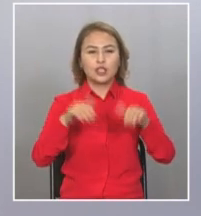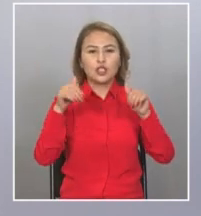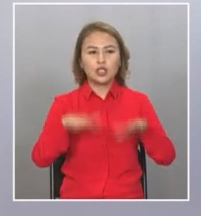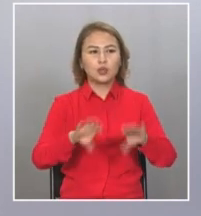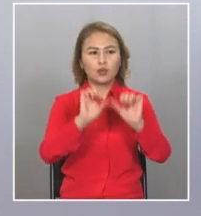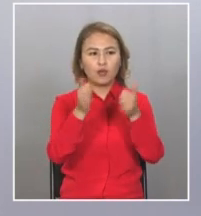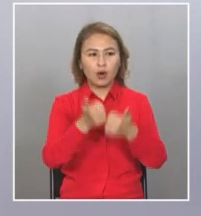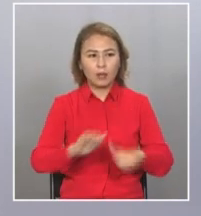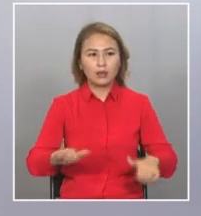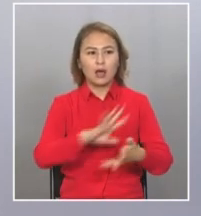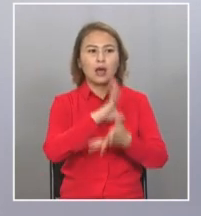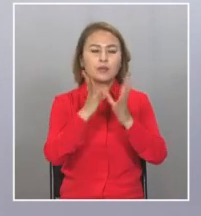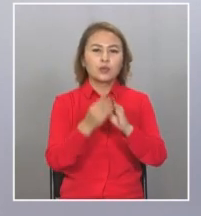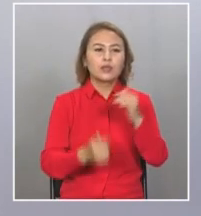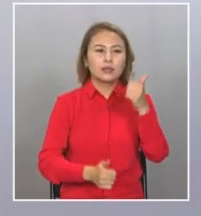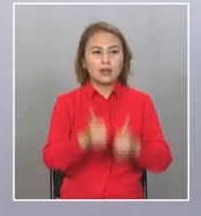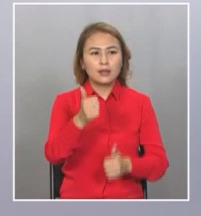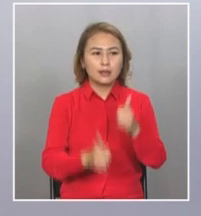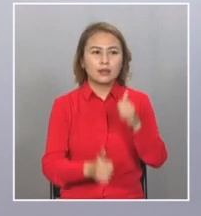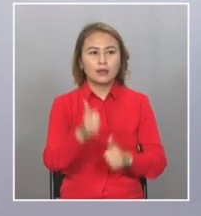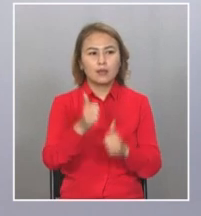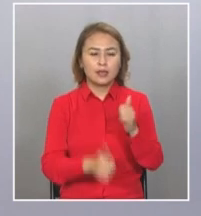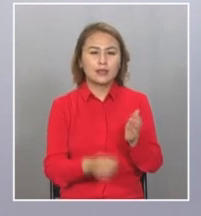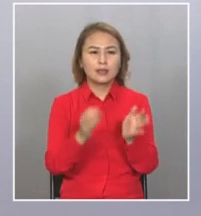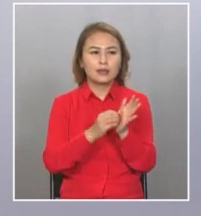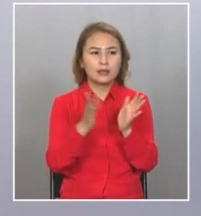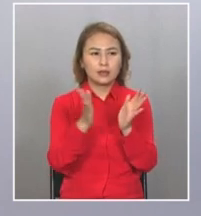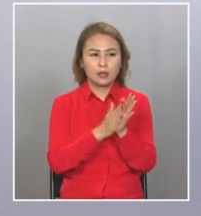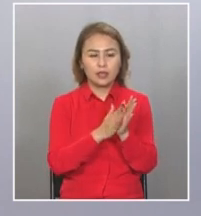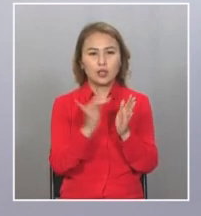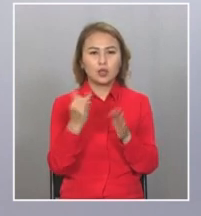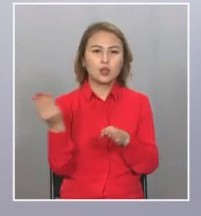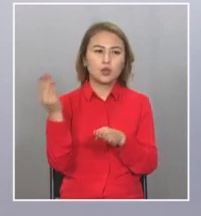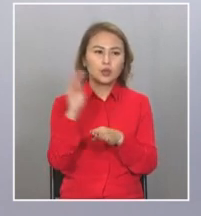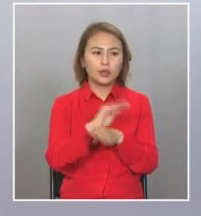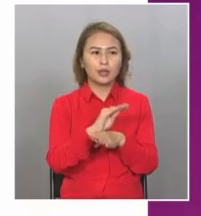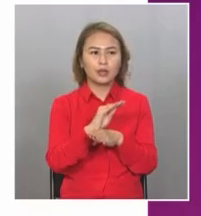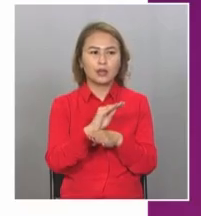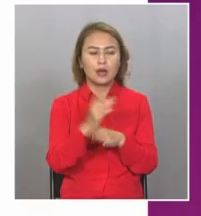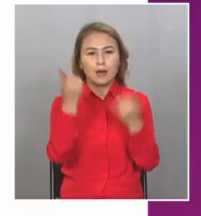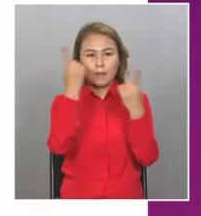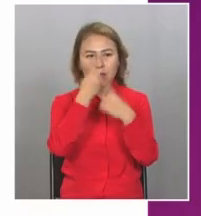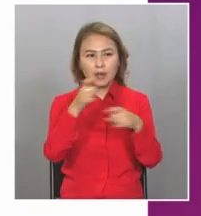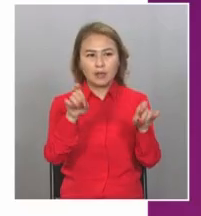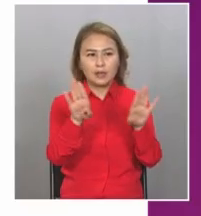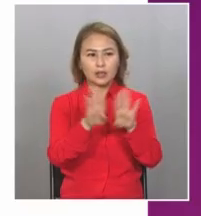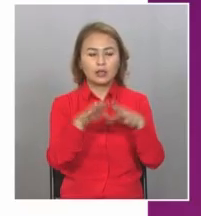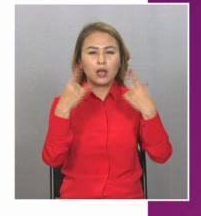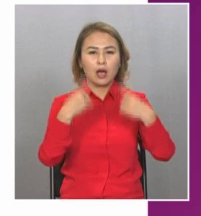шешуде формулаларды қолдану, абсолютті және салыстырмалы сілтемелерді,